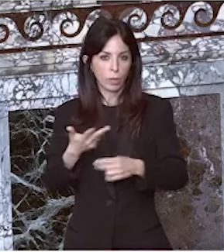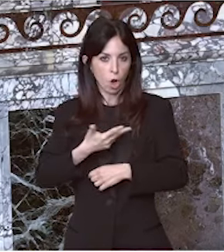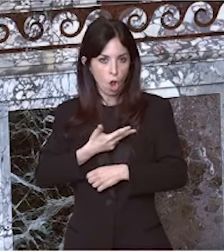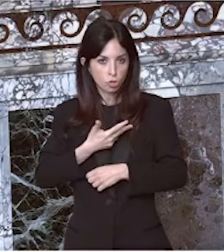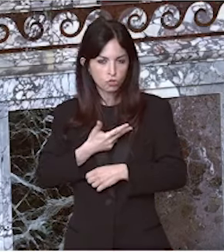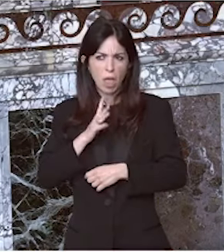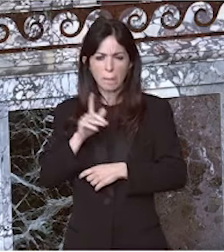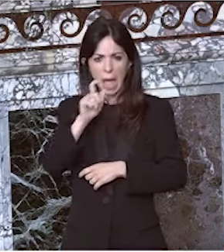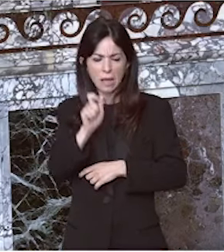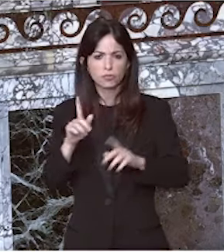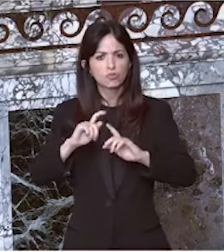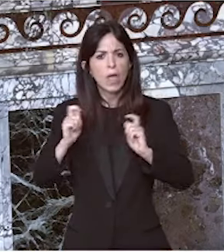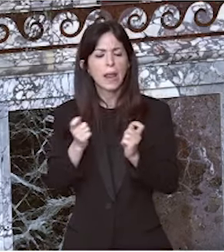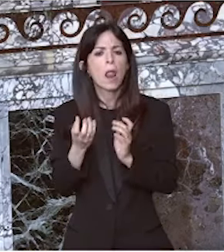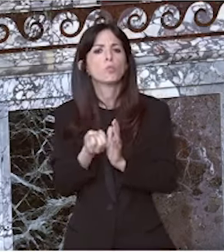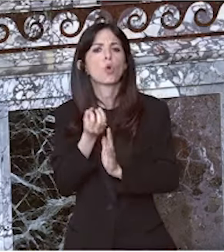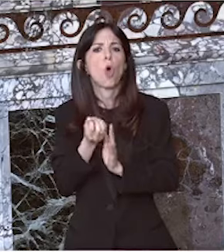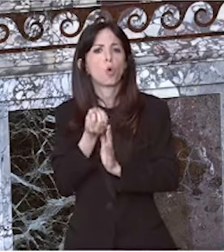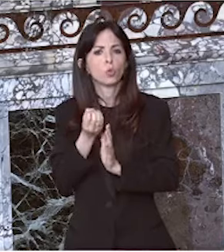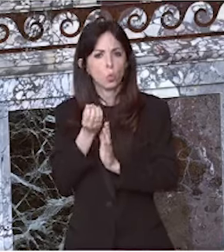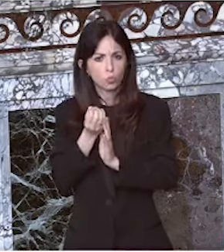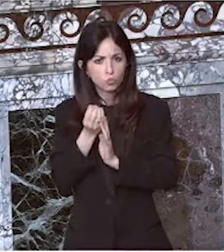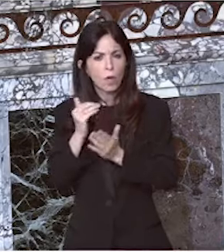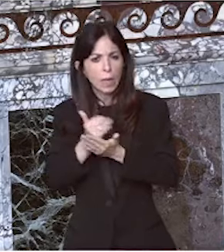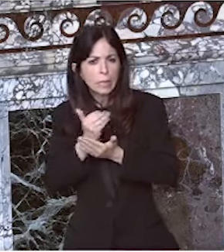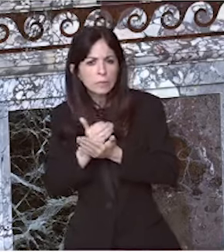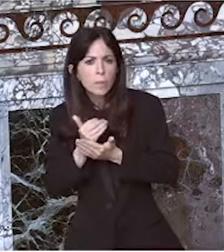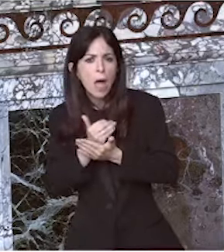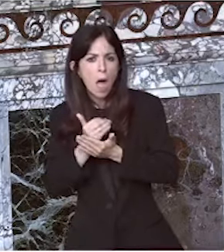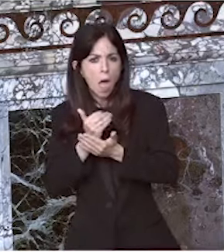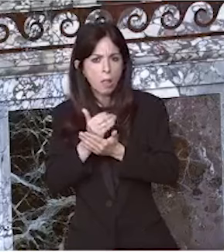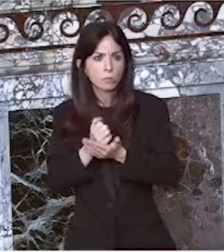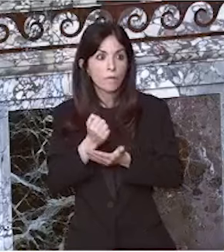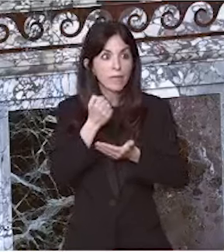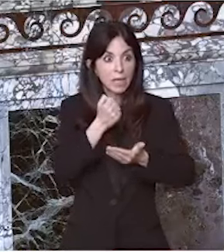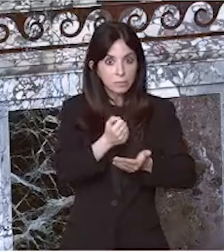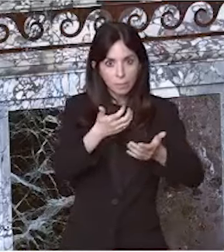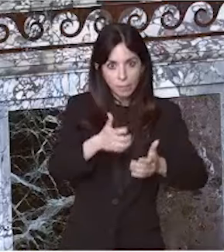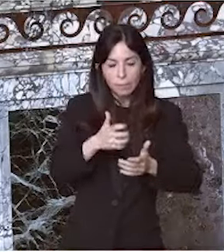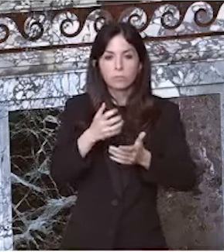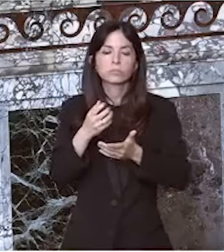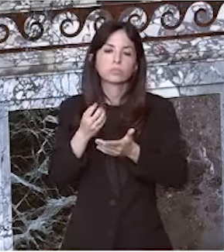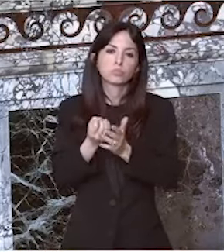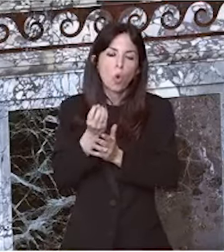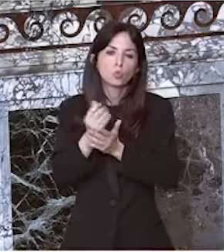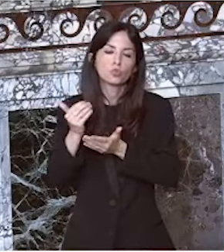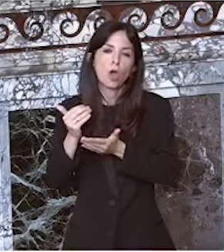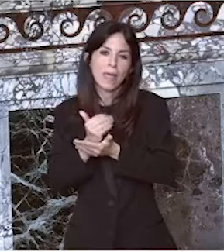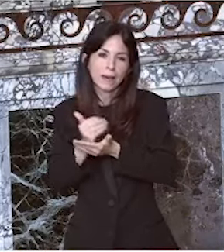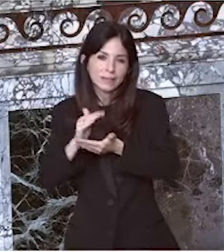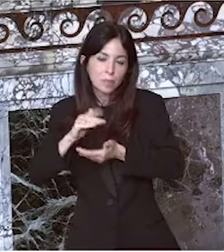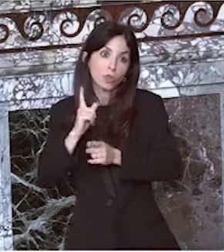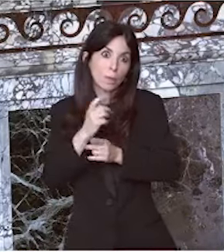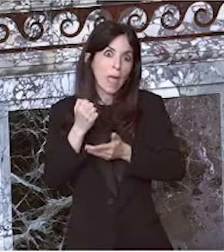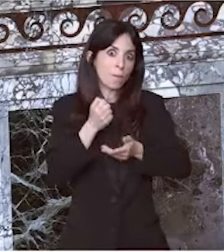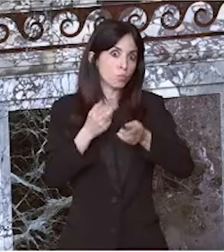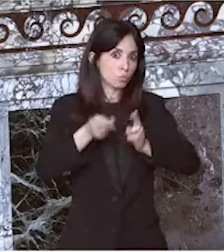nel suo complesso produce più risparmio di quello che investe. Questo ovviamente non è una cosa che ci piace molto, vorremmo investire